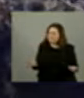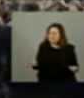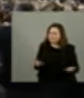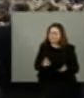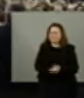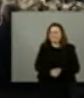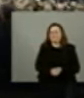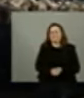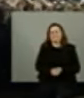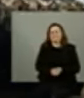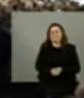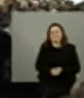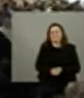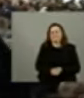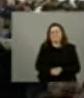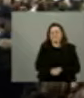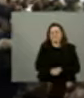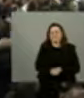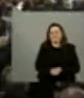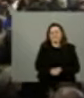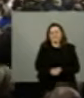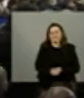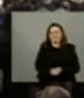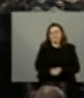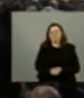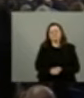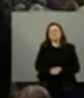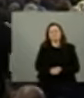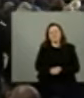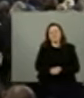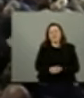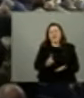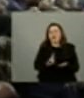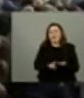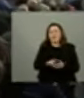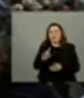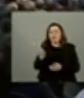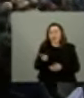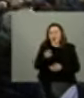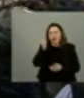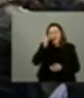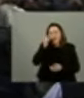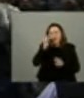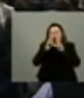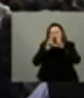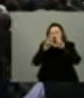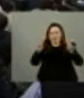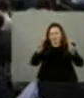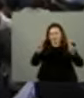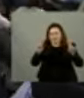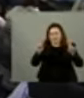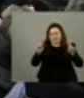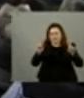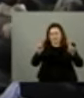η διαδικασία. Πρέπει να δούμε αν αυτό επιβεβαιωθεί. Και το επόμενο ερώτημα είναι ποιοι θα είναι υποψήφοι απέναντι στον κύριο